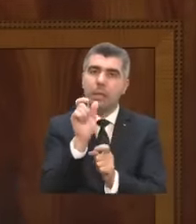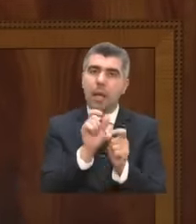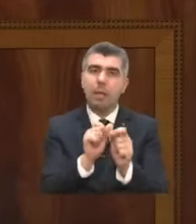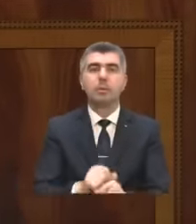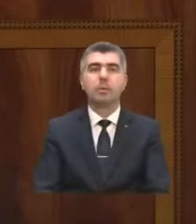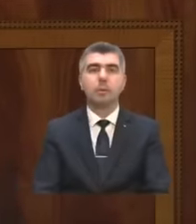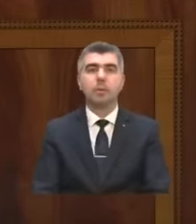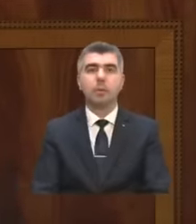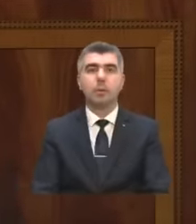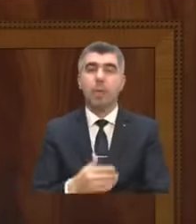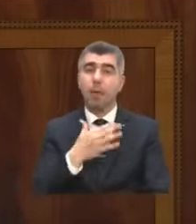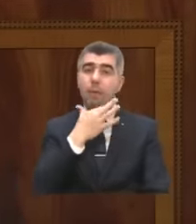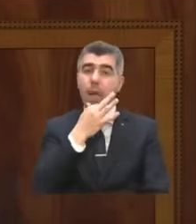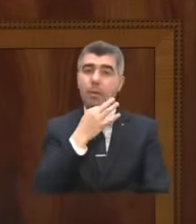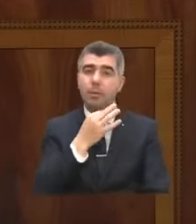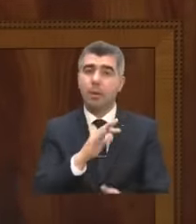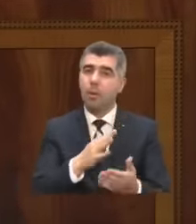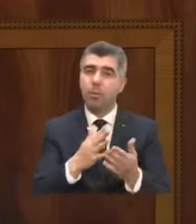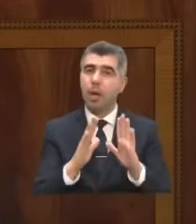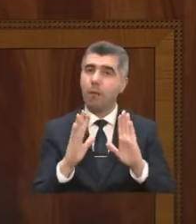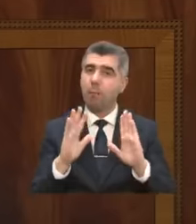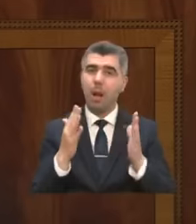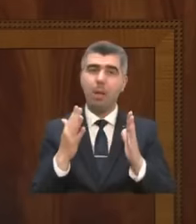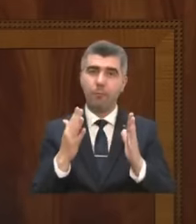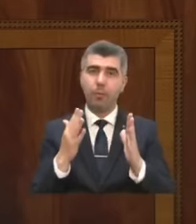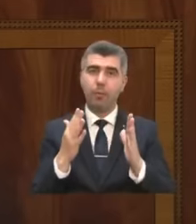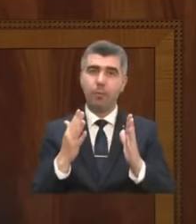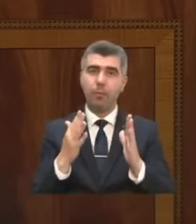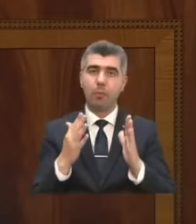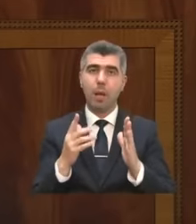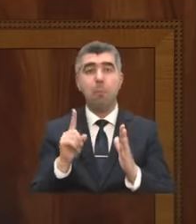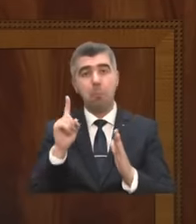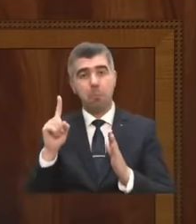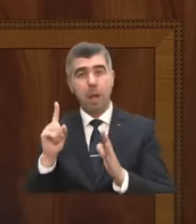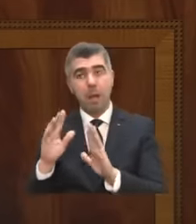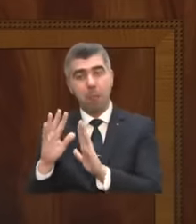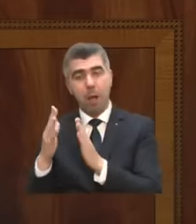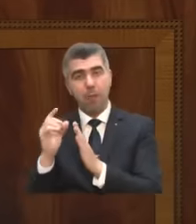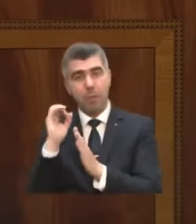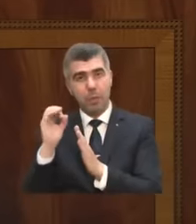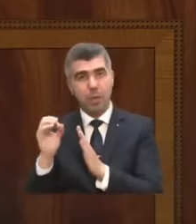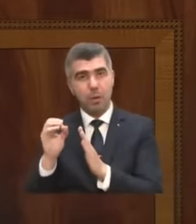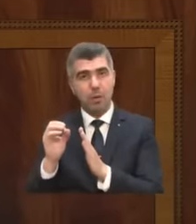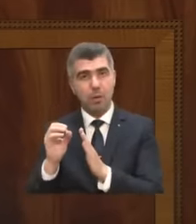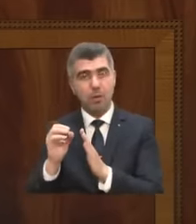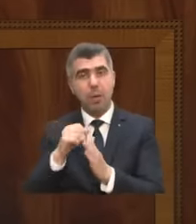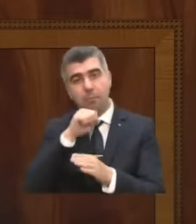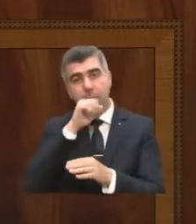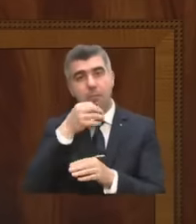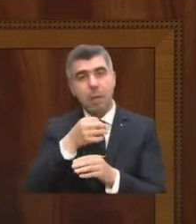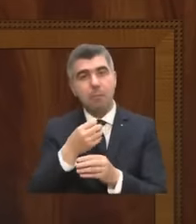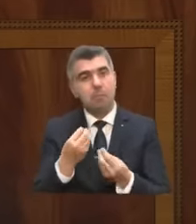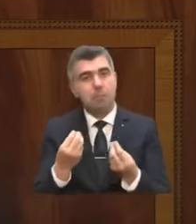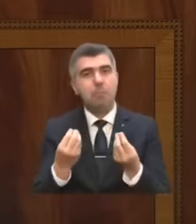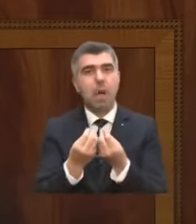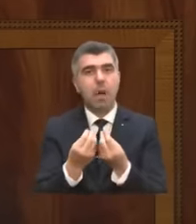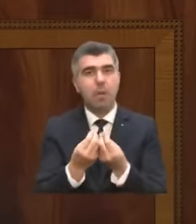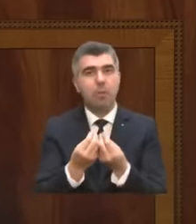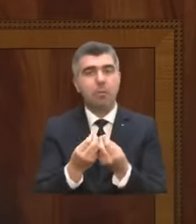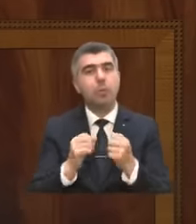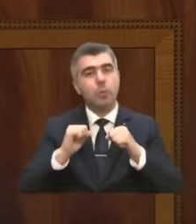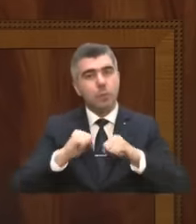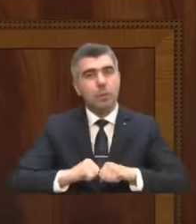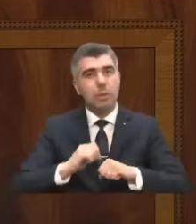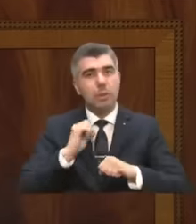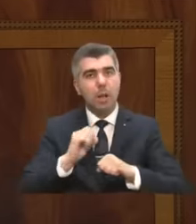سهل جدا سيد رئيس الحكومة نصفقوا عليك، ولكن كما كيصفقوا عليك الأغلبية ديالكم، ولكن حنا كنبغيو أكثر منهم. علاش؟ لأن حنا نسعى